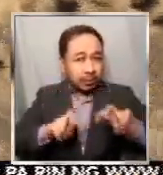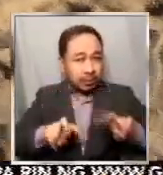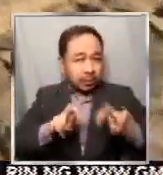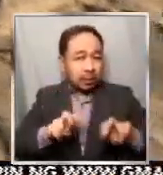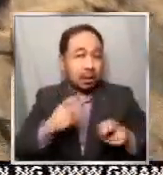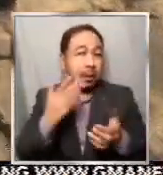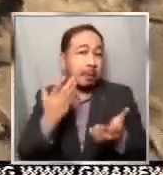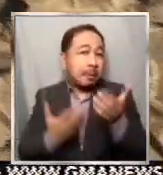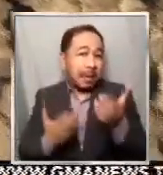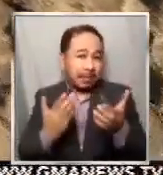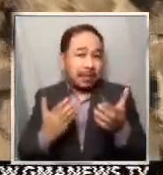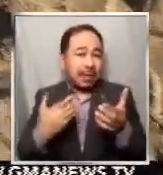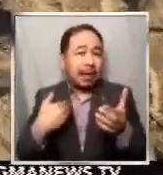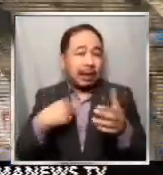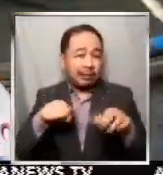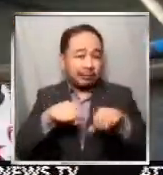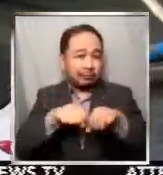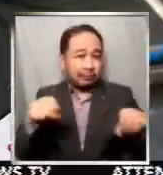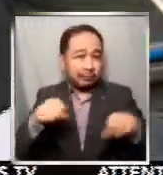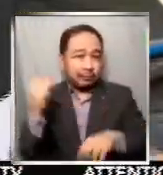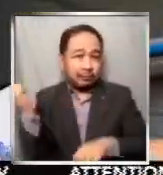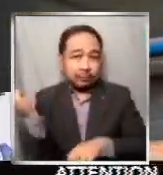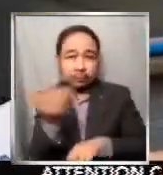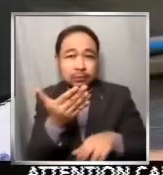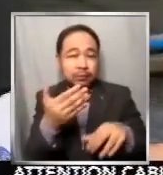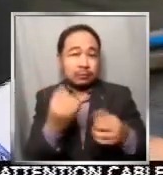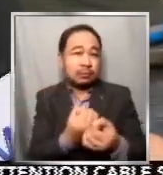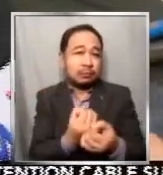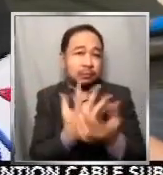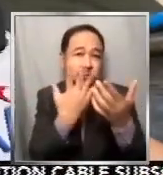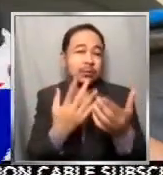fishing ang dahilan. Based dito sa